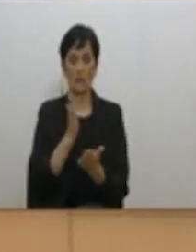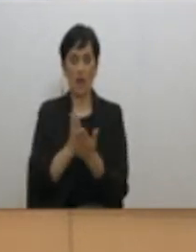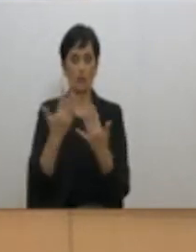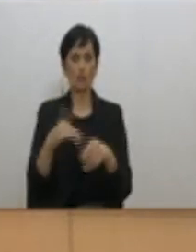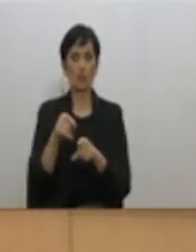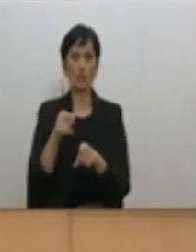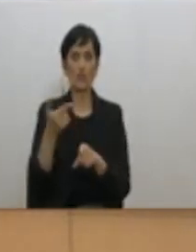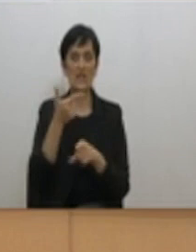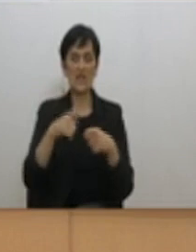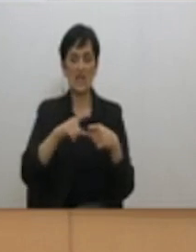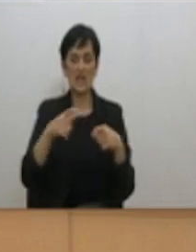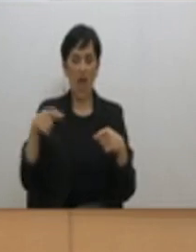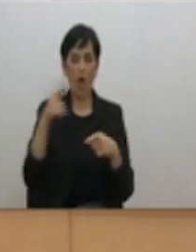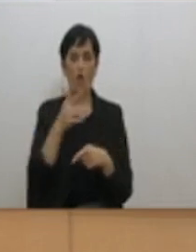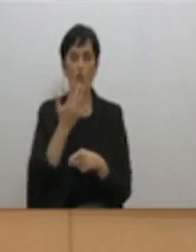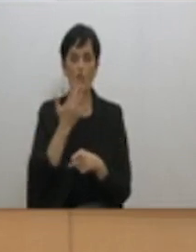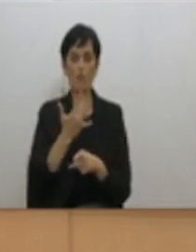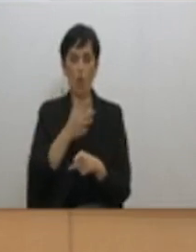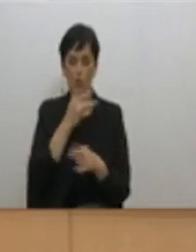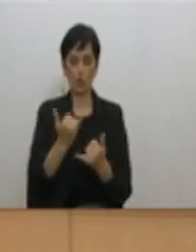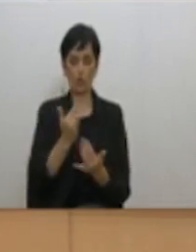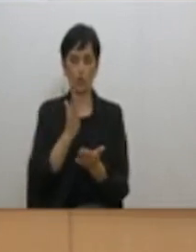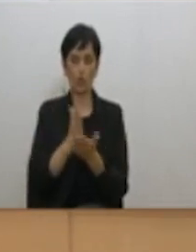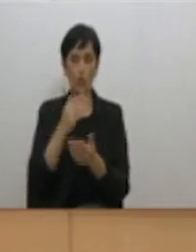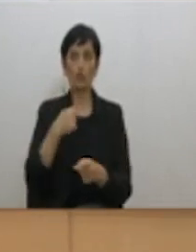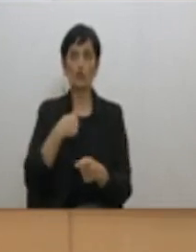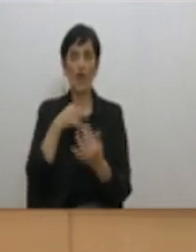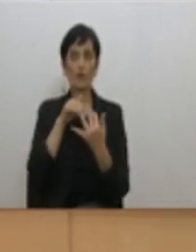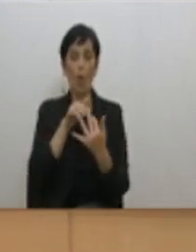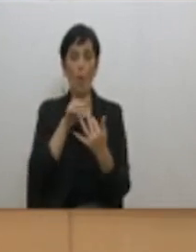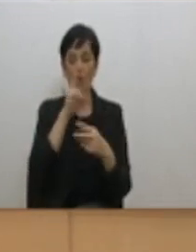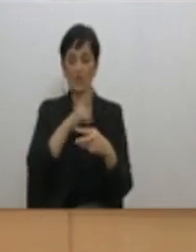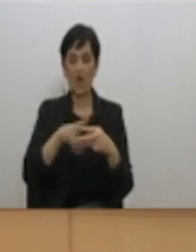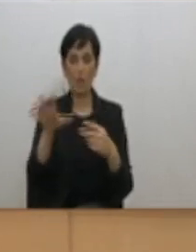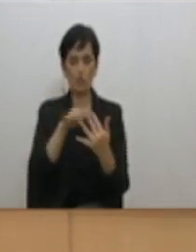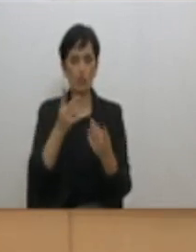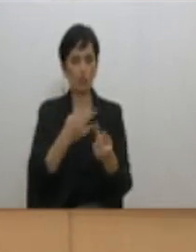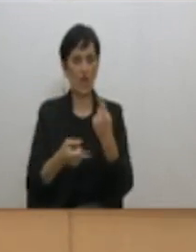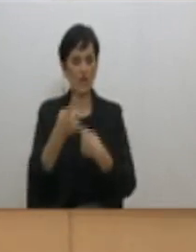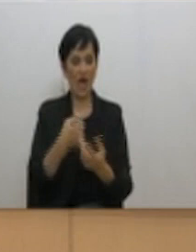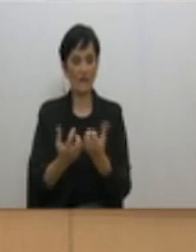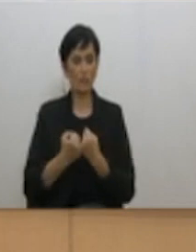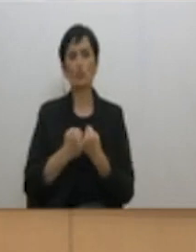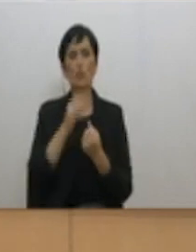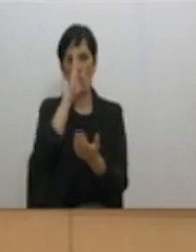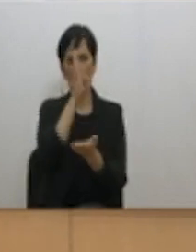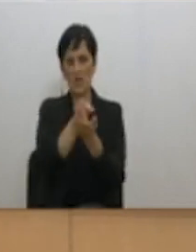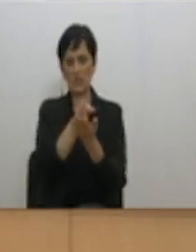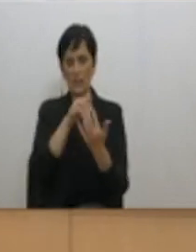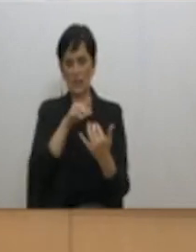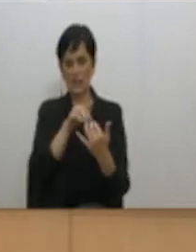ის გეოპოლიტიკური ჟამი დამდგარი, როდესაც ჩვენ ომით დაკარგული ბრძოლით უნდა დავიბრუნოთ. ანუ პირდაპირ